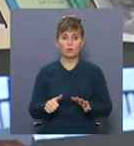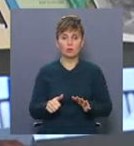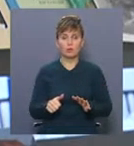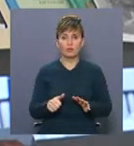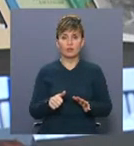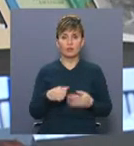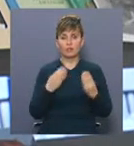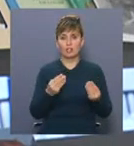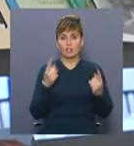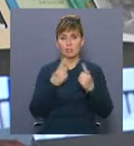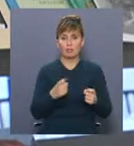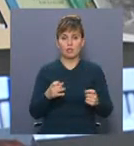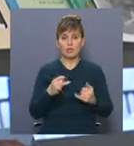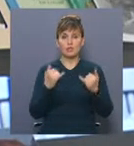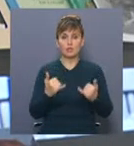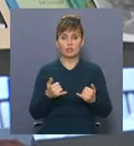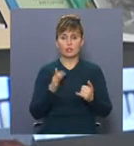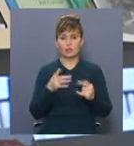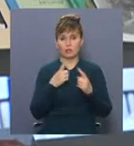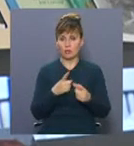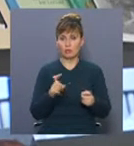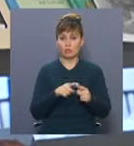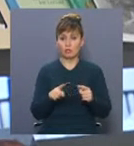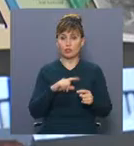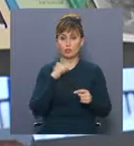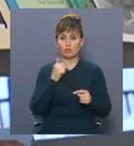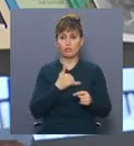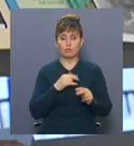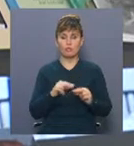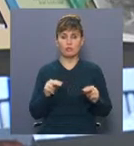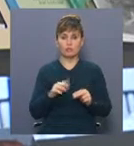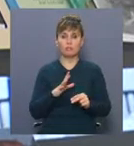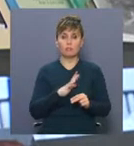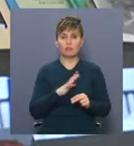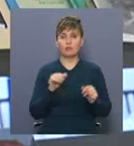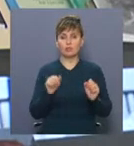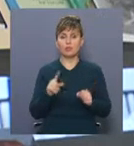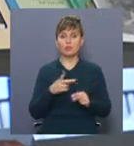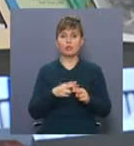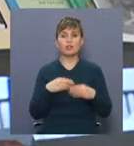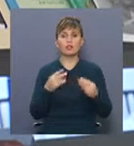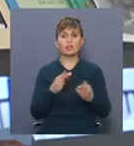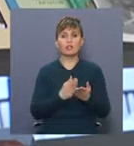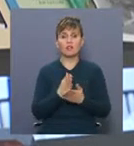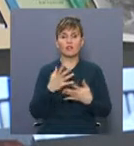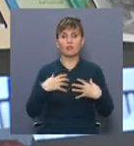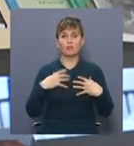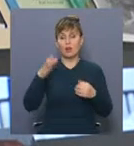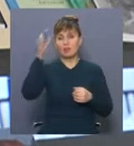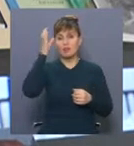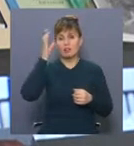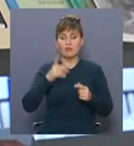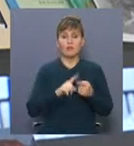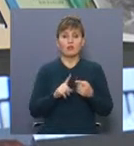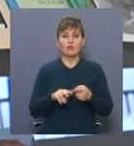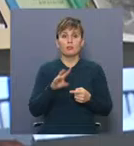дали объявление. А сейчас мы в течение объявим, чтобы в течение года у наших преподавателей были возможности. Что это дает для сферы образования? Во-первых, мы